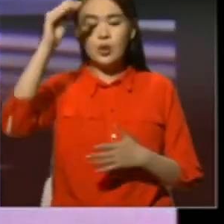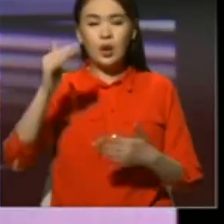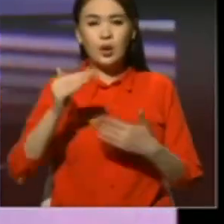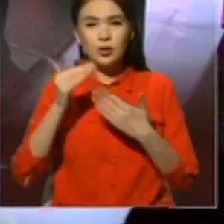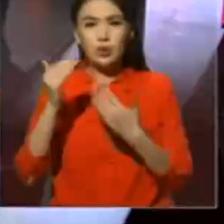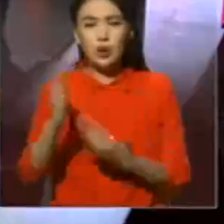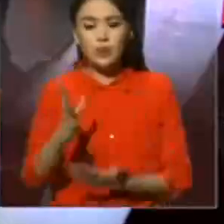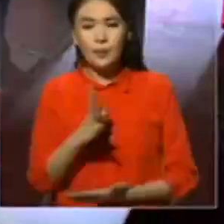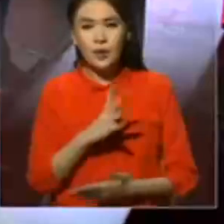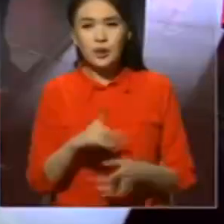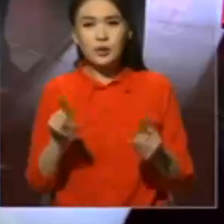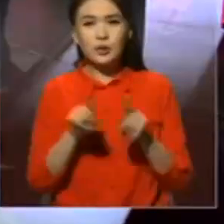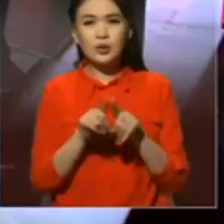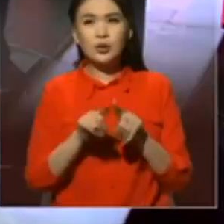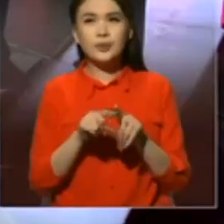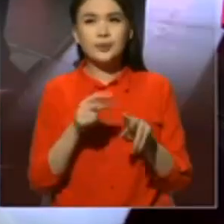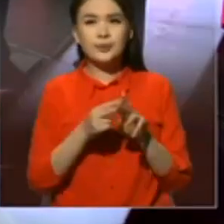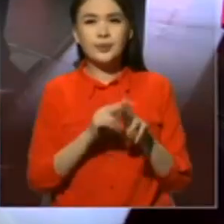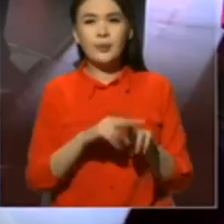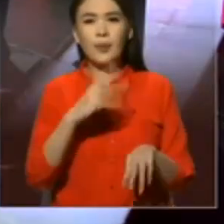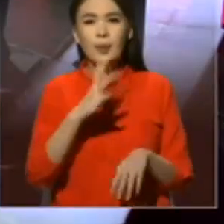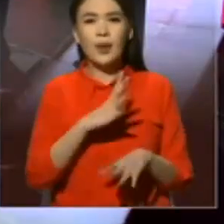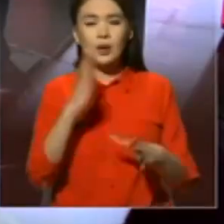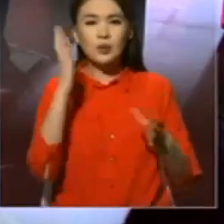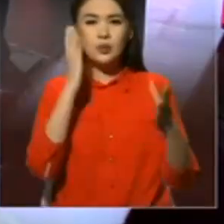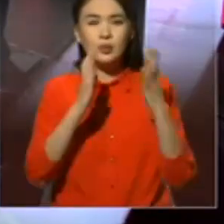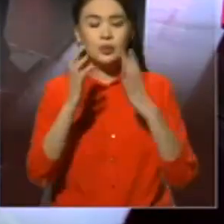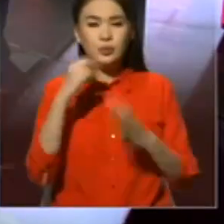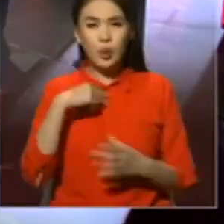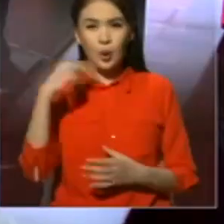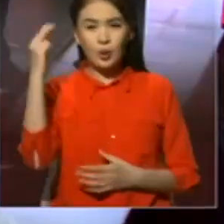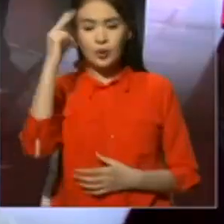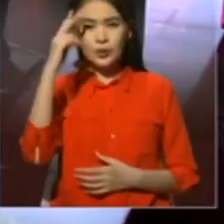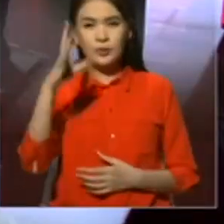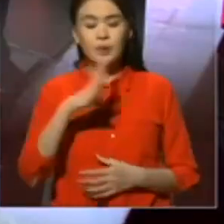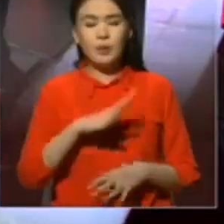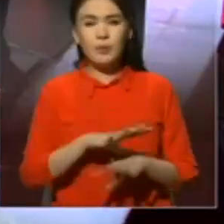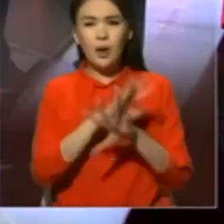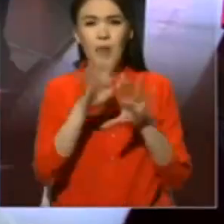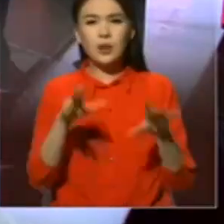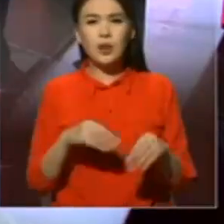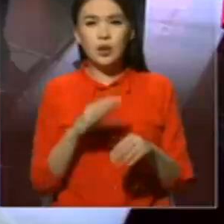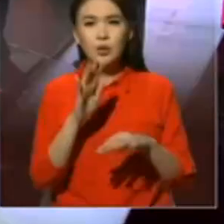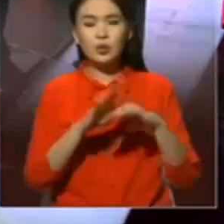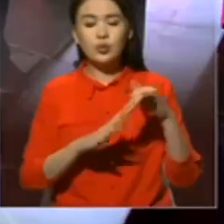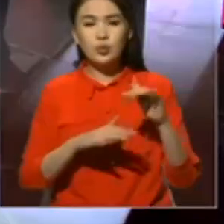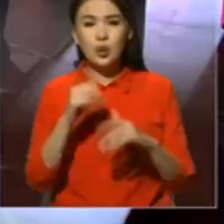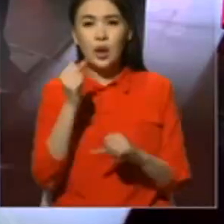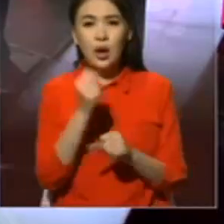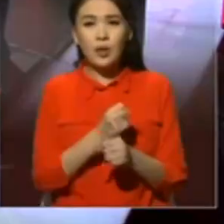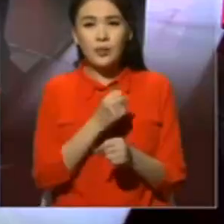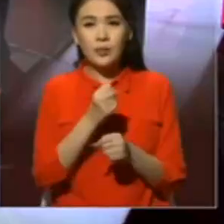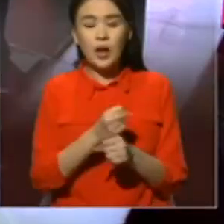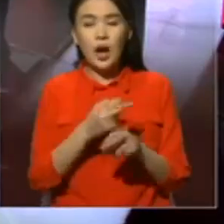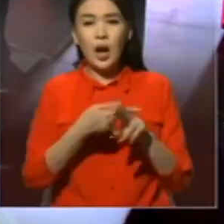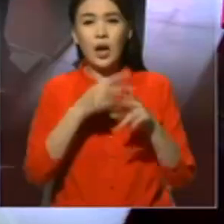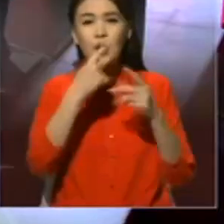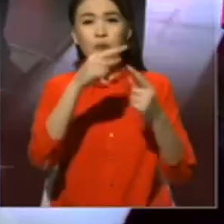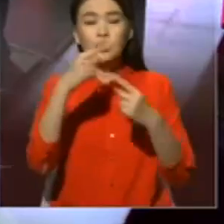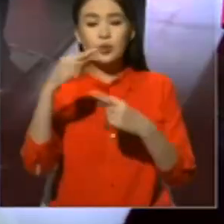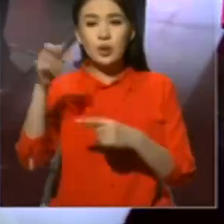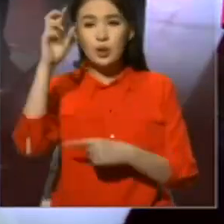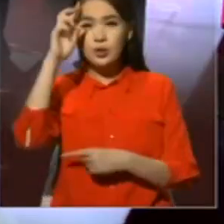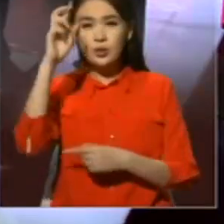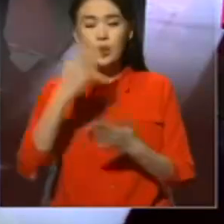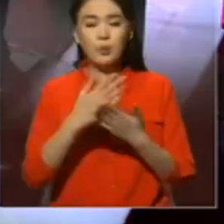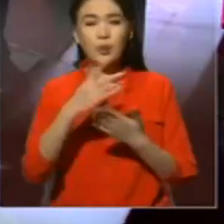болды. Енді былай айтсақ, ол кезде біздің студенттік кезіміз. Біз мұнан барлығын қолдан өзіміз жасадық. Ал басқа мемлекеттер, мысалы,